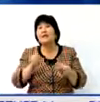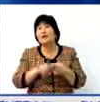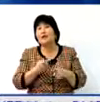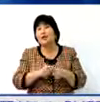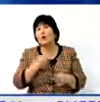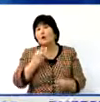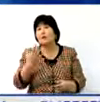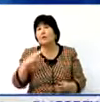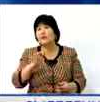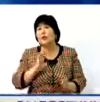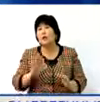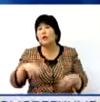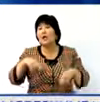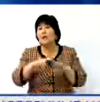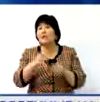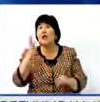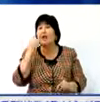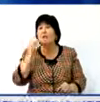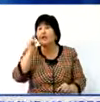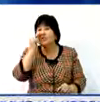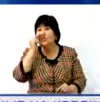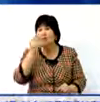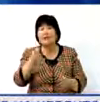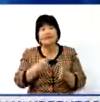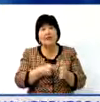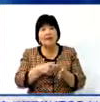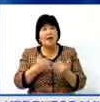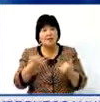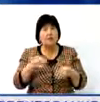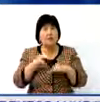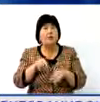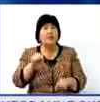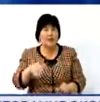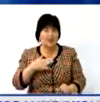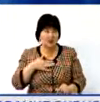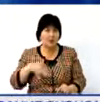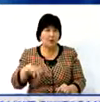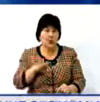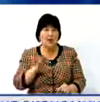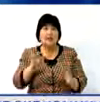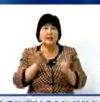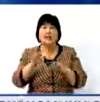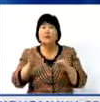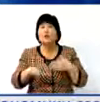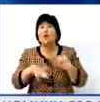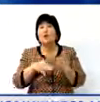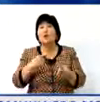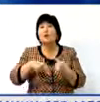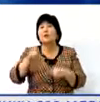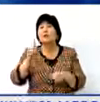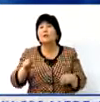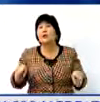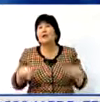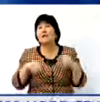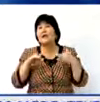которые прежде проходили только в Астане, Алматы, Шымкенте и Караганде, теперь проводятся и в нашем регионе. Цель проекта – помощь предпринимателям в